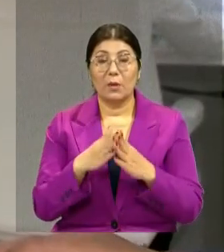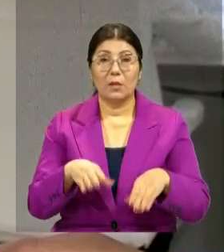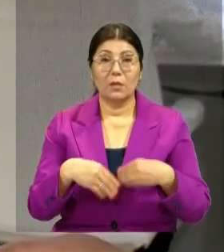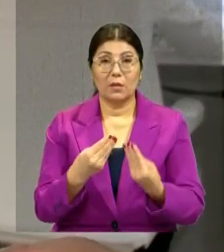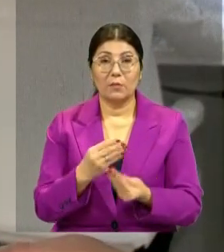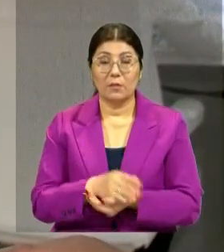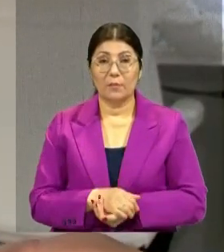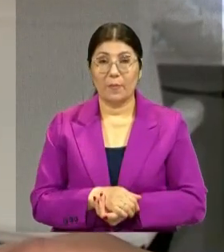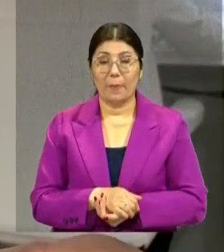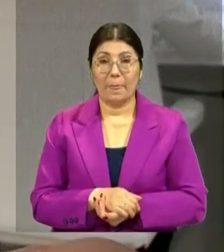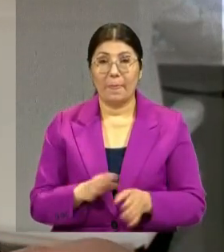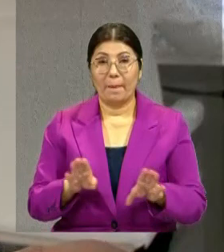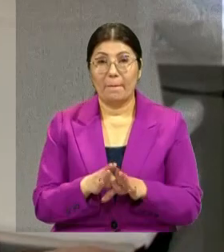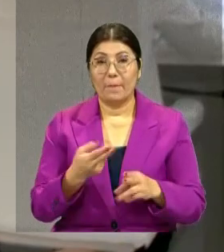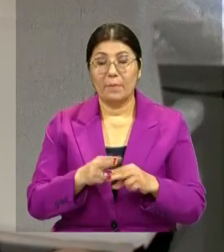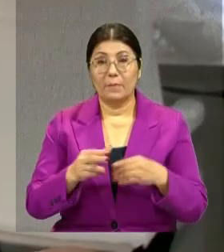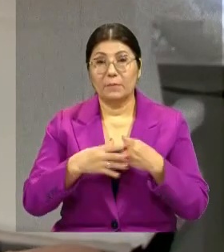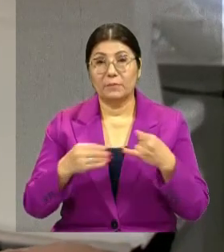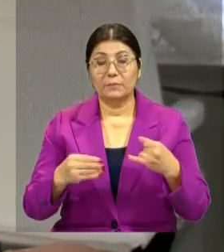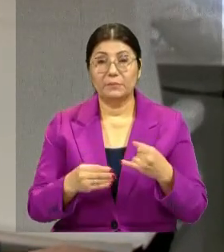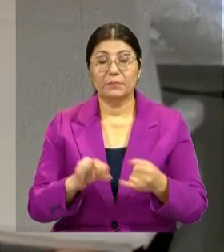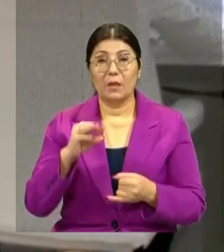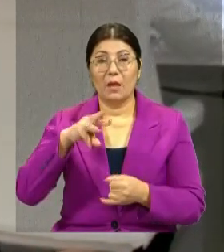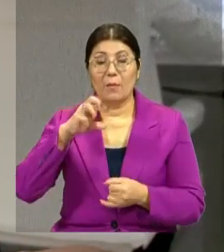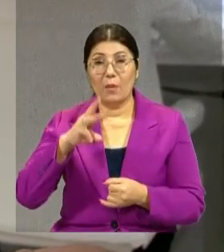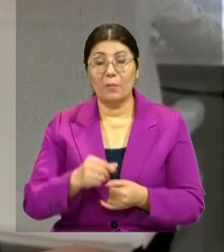табысталды. Ол сол жерге имамдардың тұрақты жұмыс